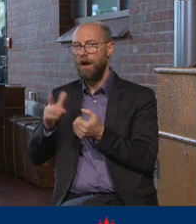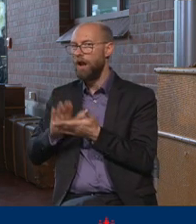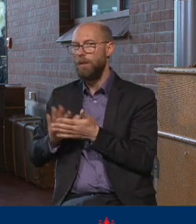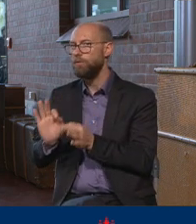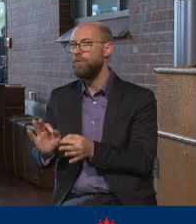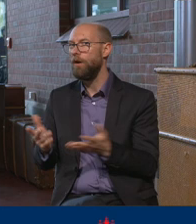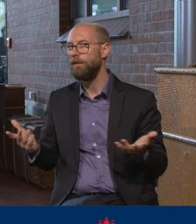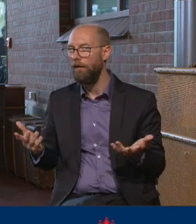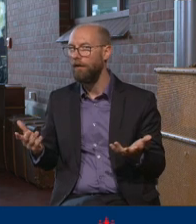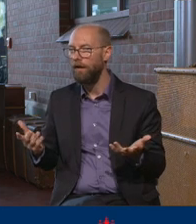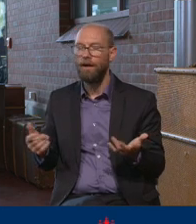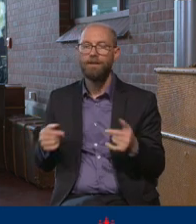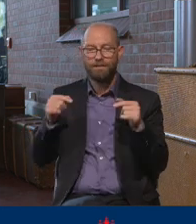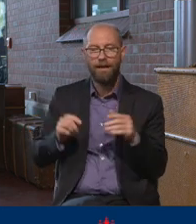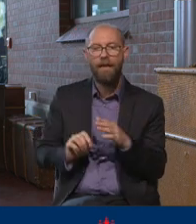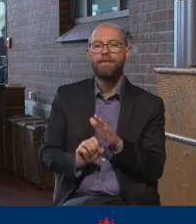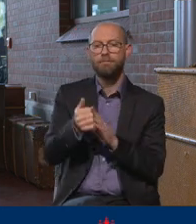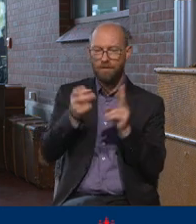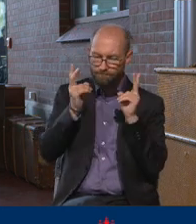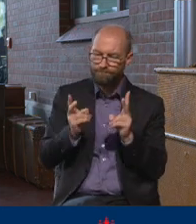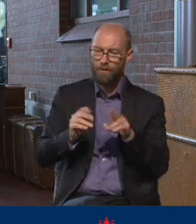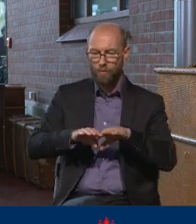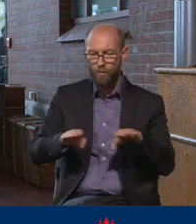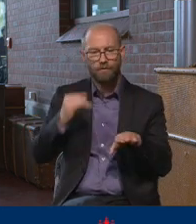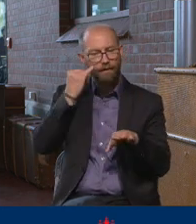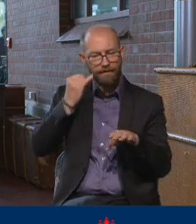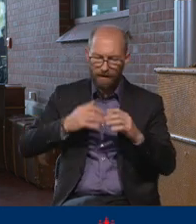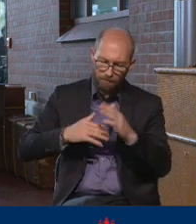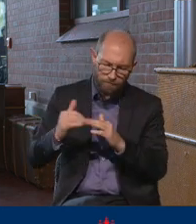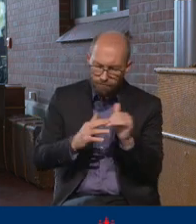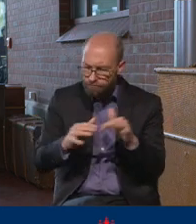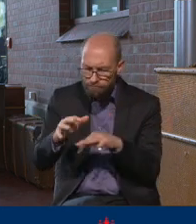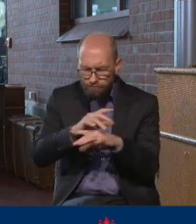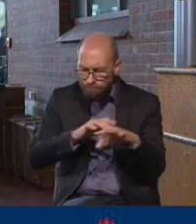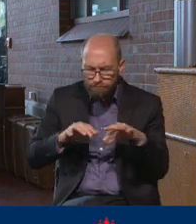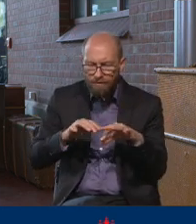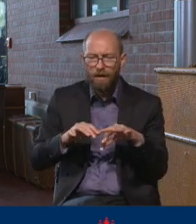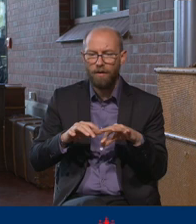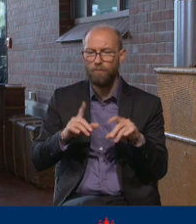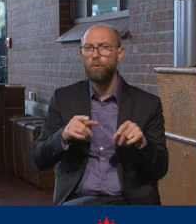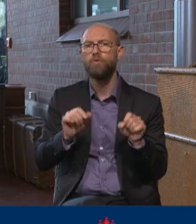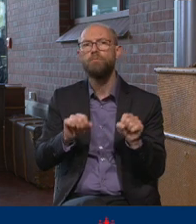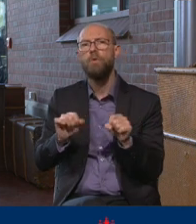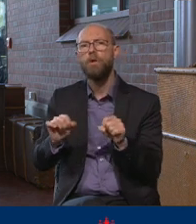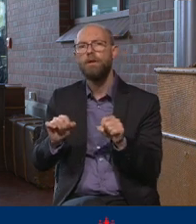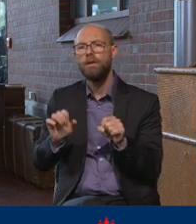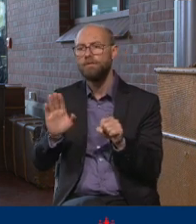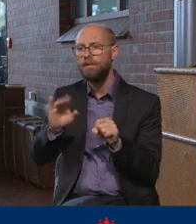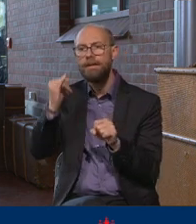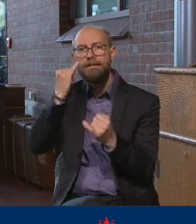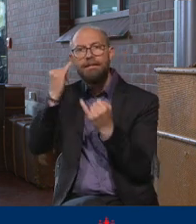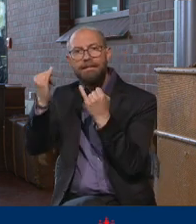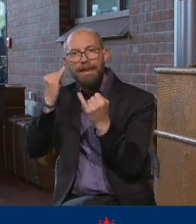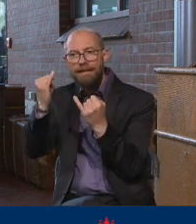deswegen glaube ich dass es von der grundidee her möglich sein müsste die anregungen bitte